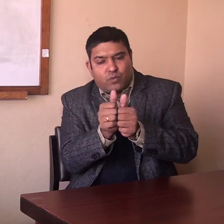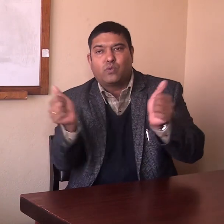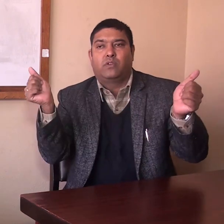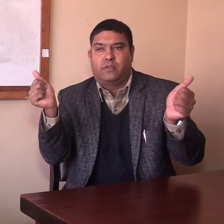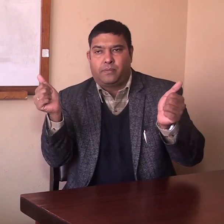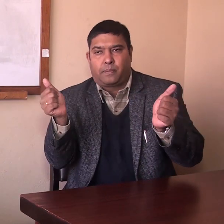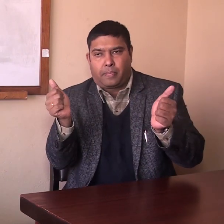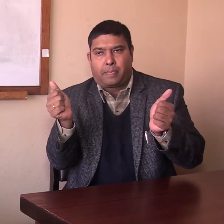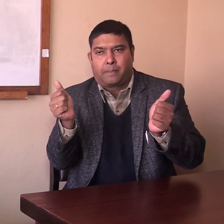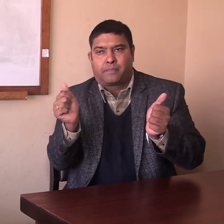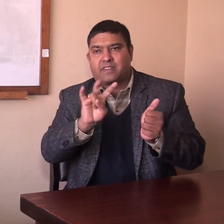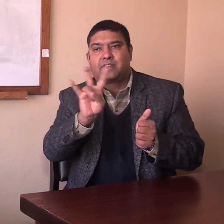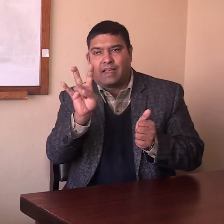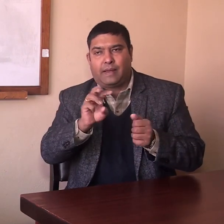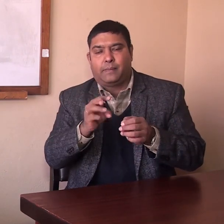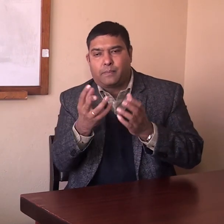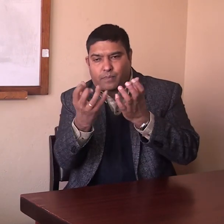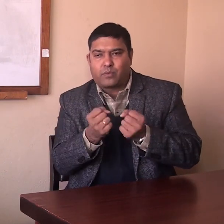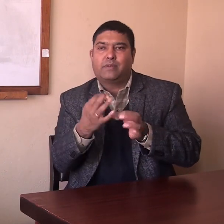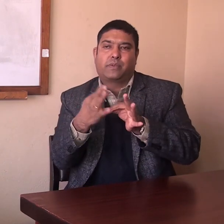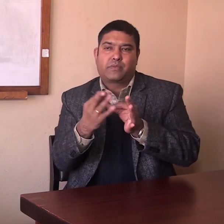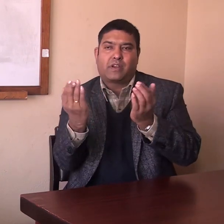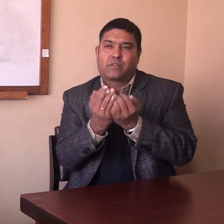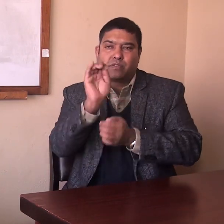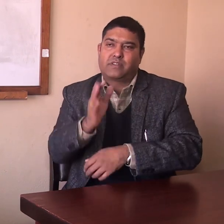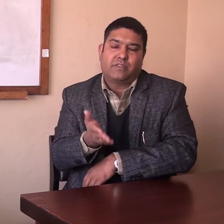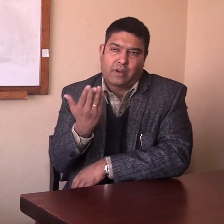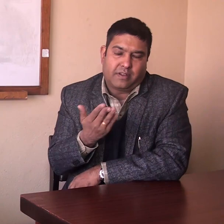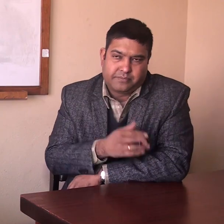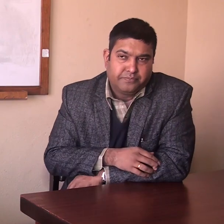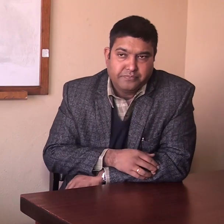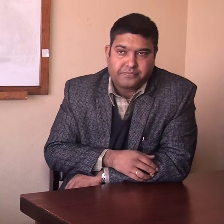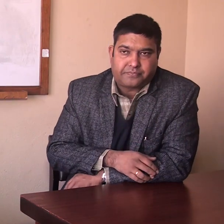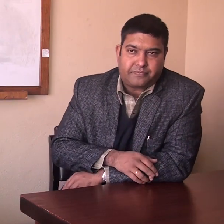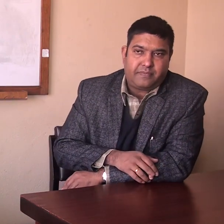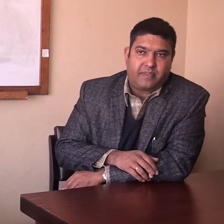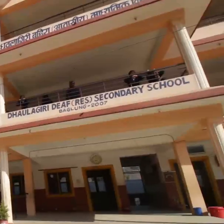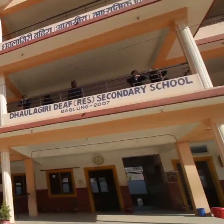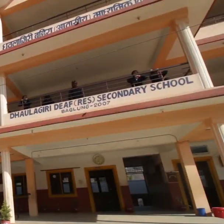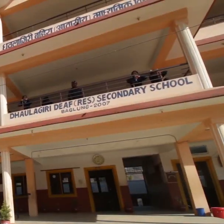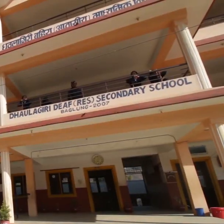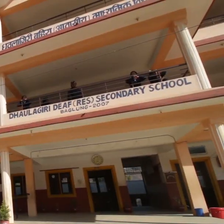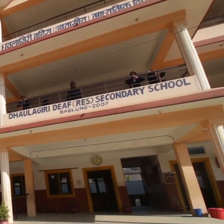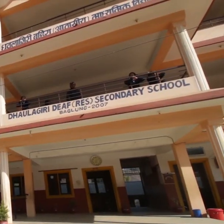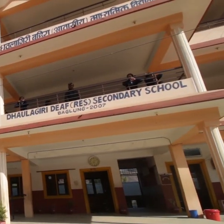प्राविदिक सिछा अरु माँचे बाइरा बालबाली का अरु अनुकुलू ने गरे रा सिछा को ब्यवस्ता गरना सकीन चावला जस्त लाग्षे